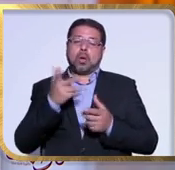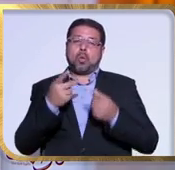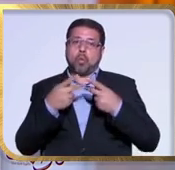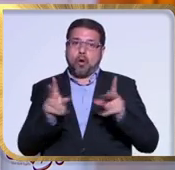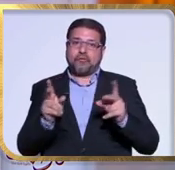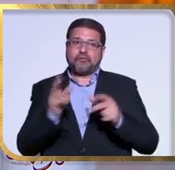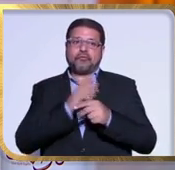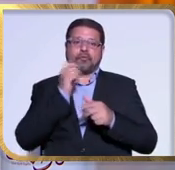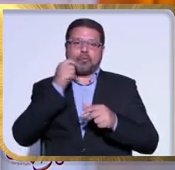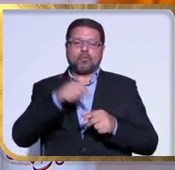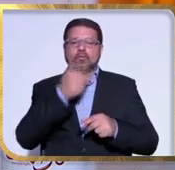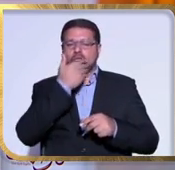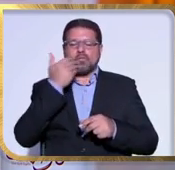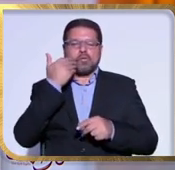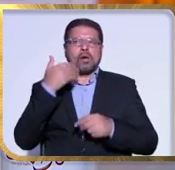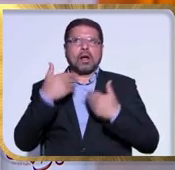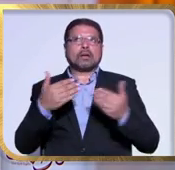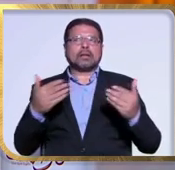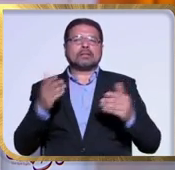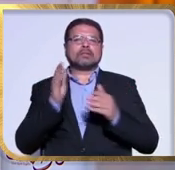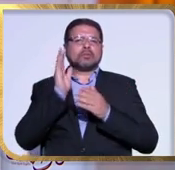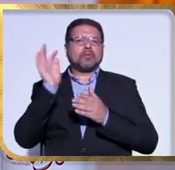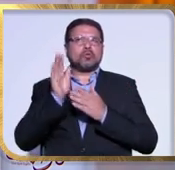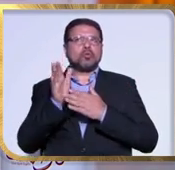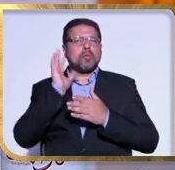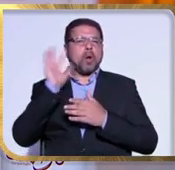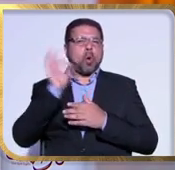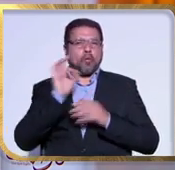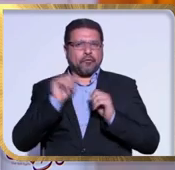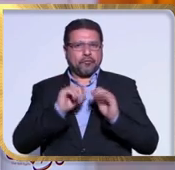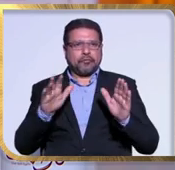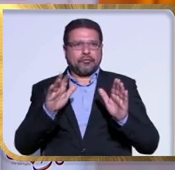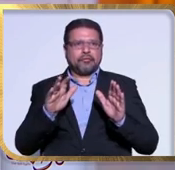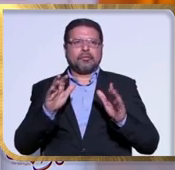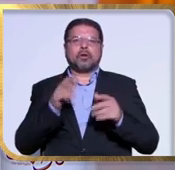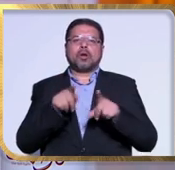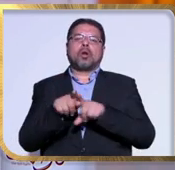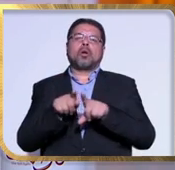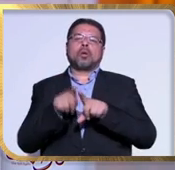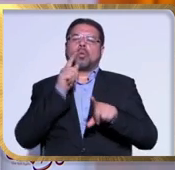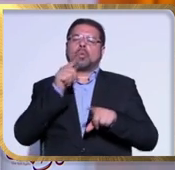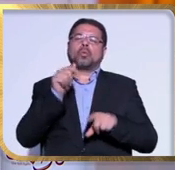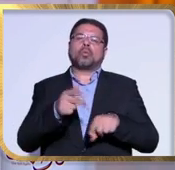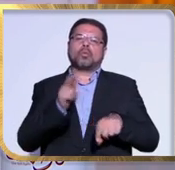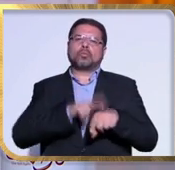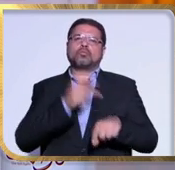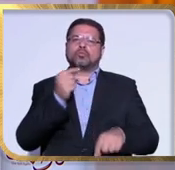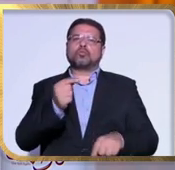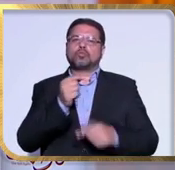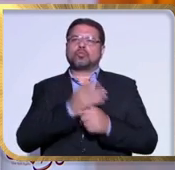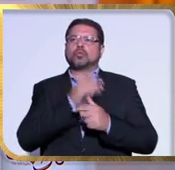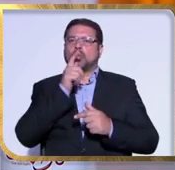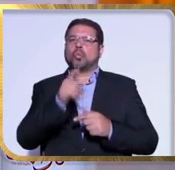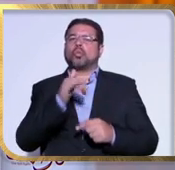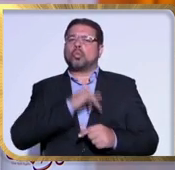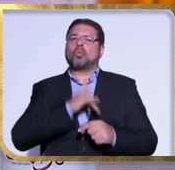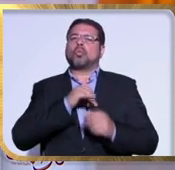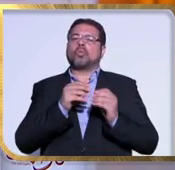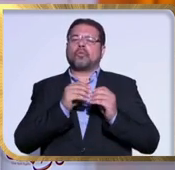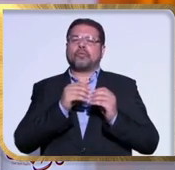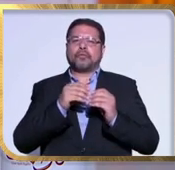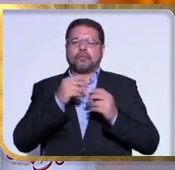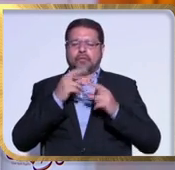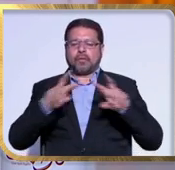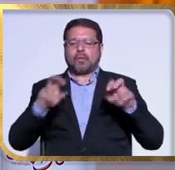يوم من ايام صيام النوافل المعلومه يا اخي الفاضل وارجو ان حضرتك تكون يعني